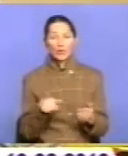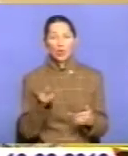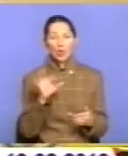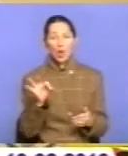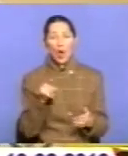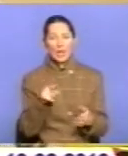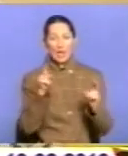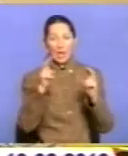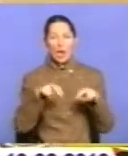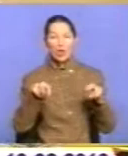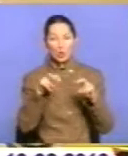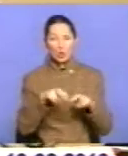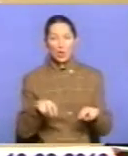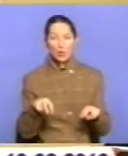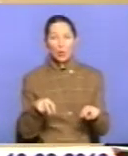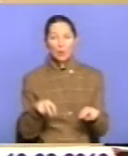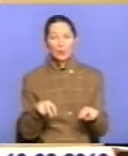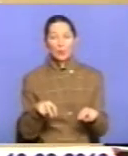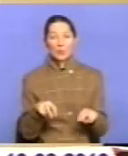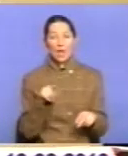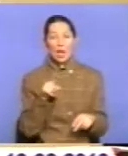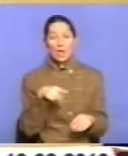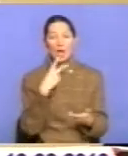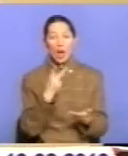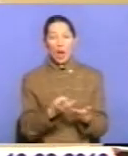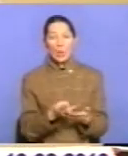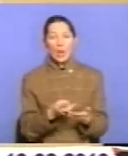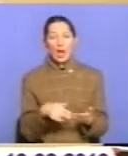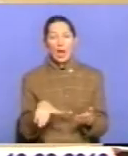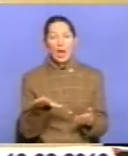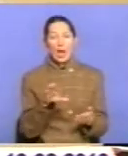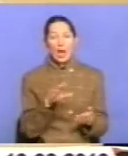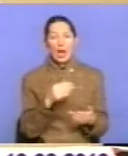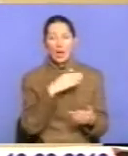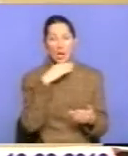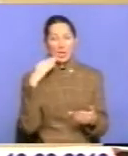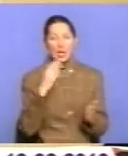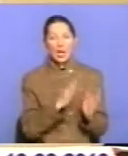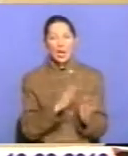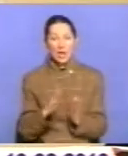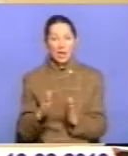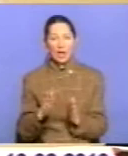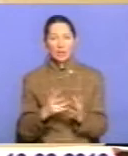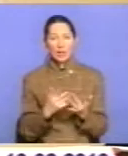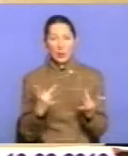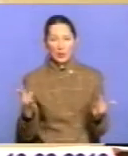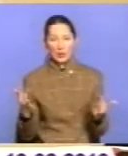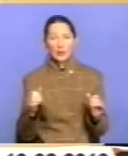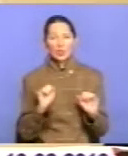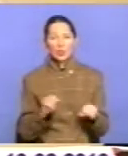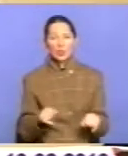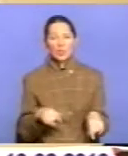ее рассмотрения. Она предусматривает целый ряд таких возможностей, таких инструментов